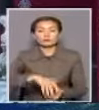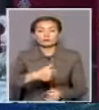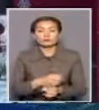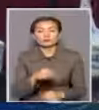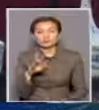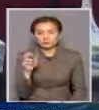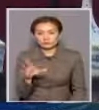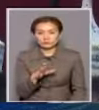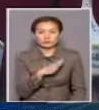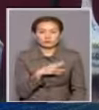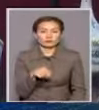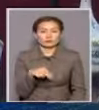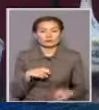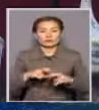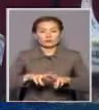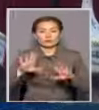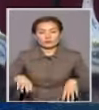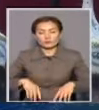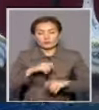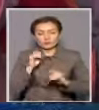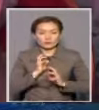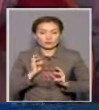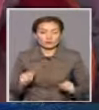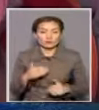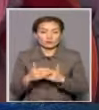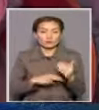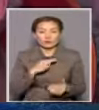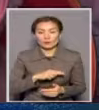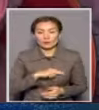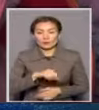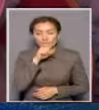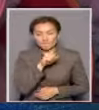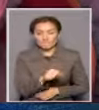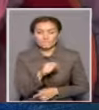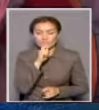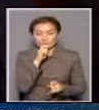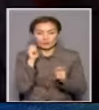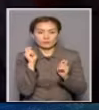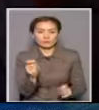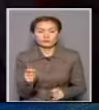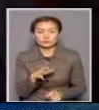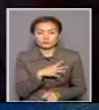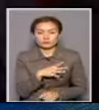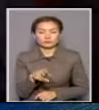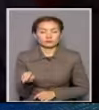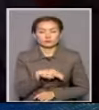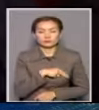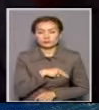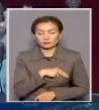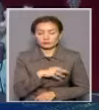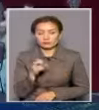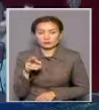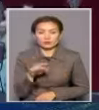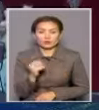президент Касым-Жомарт Токаев в Акорде за выдающиеся достижения в социально-гуманитарном развитии Республики Казахстан наградил